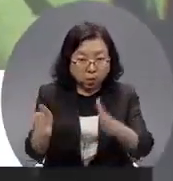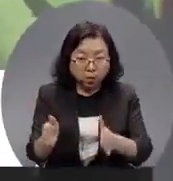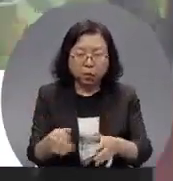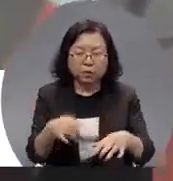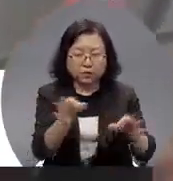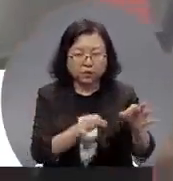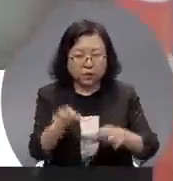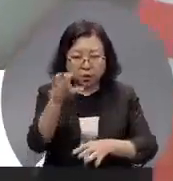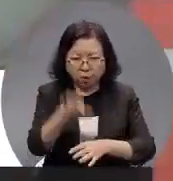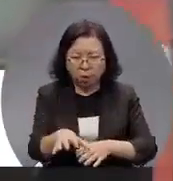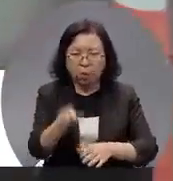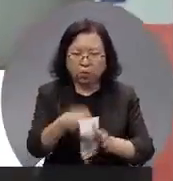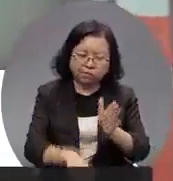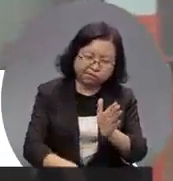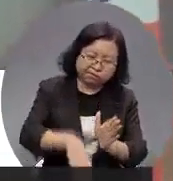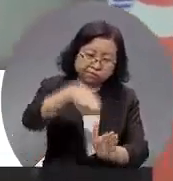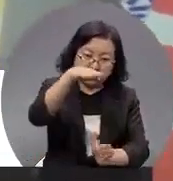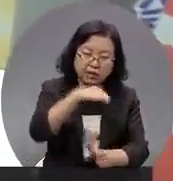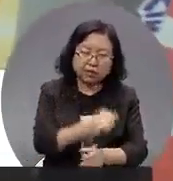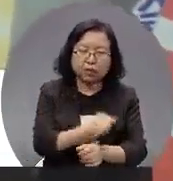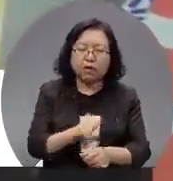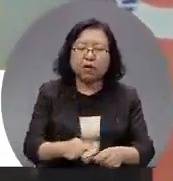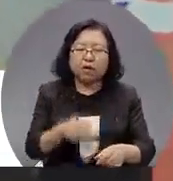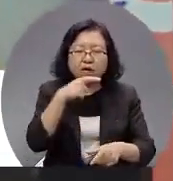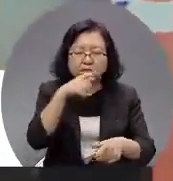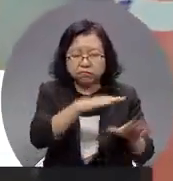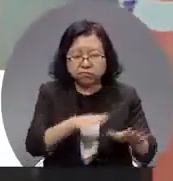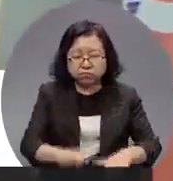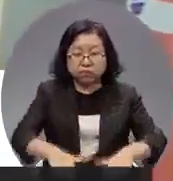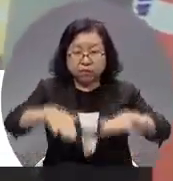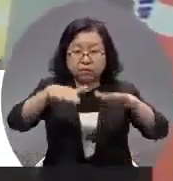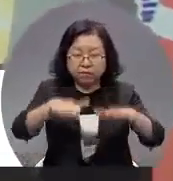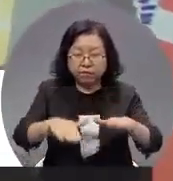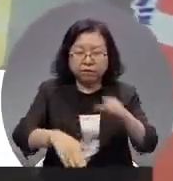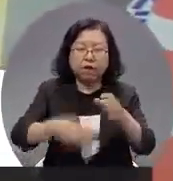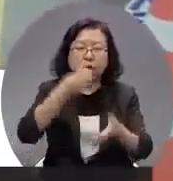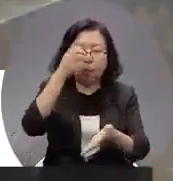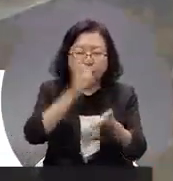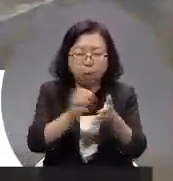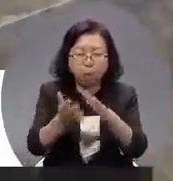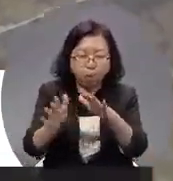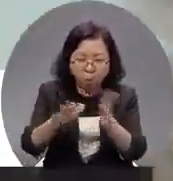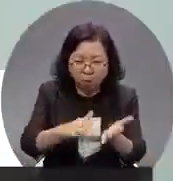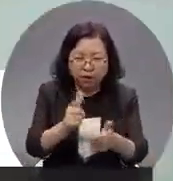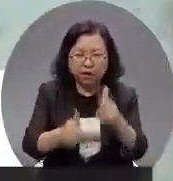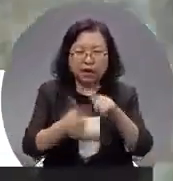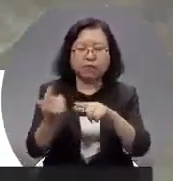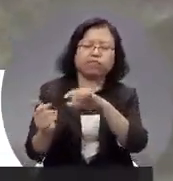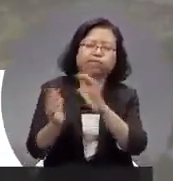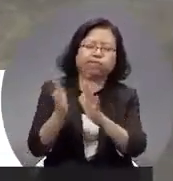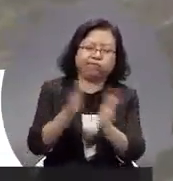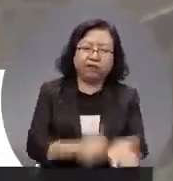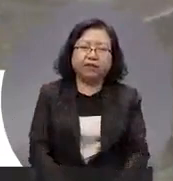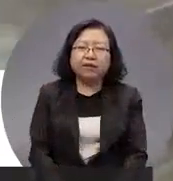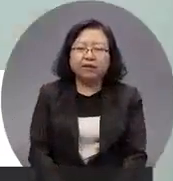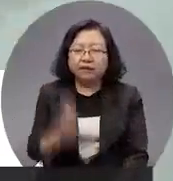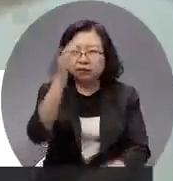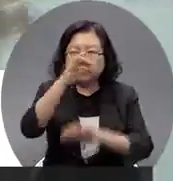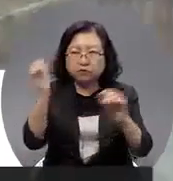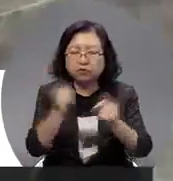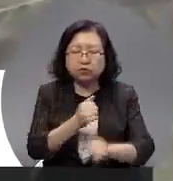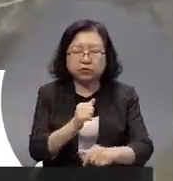등 곳곳이 침수됐고 불어난 강물에 도로 석축이 깎이거나 나무가 쓰러지기도 했습니다.